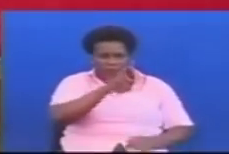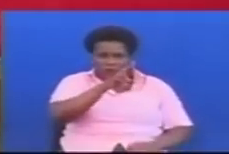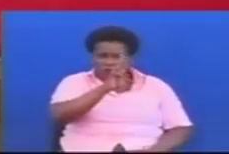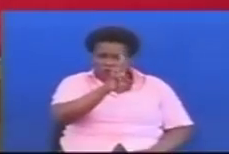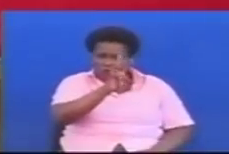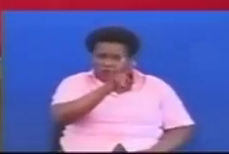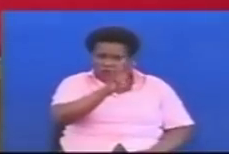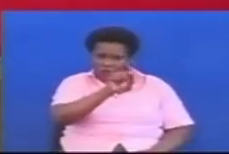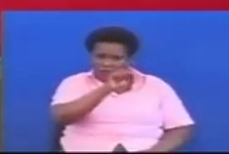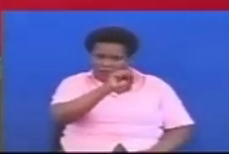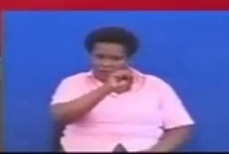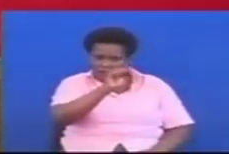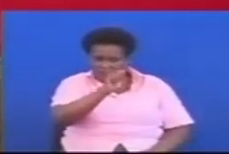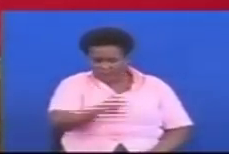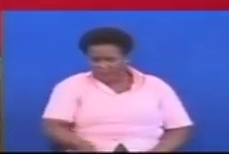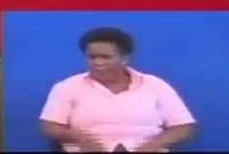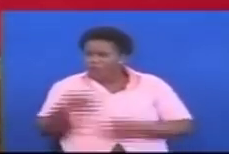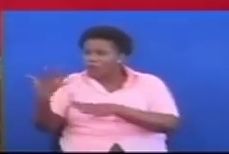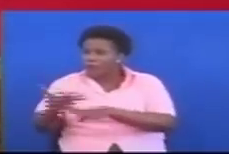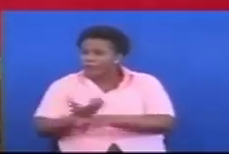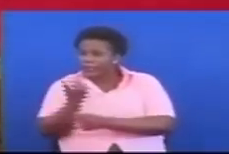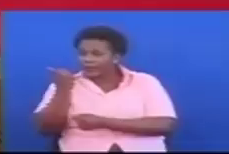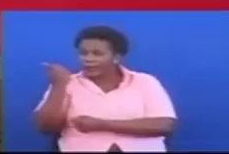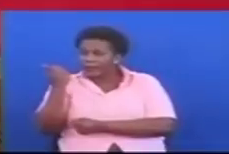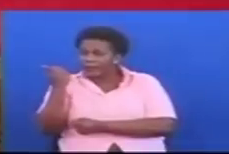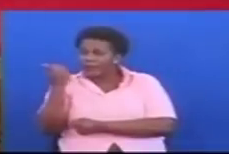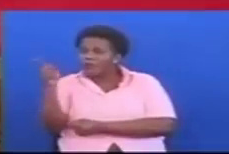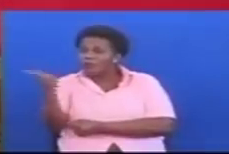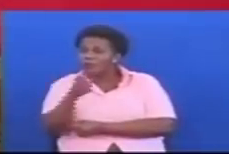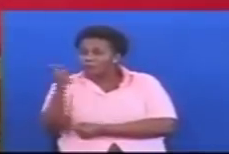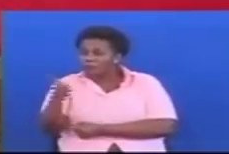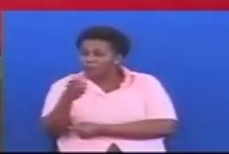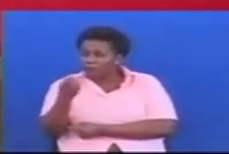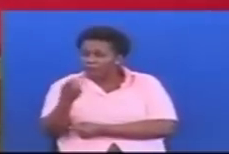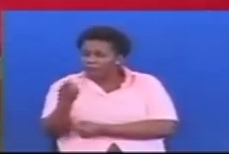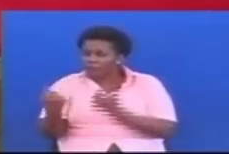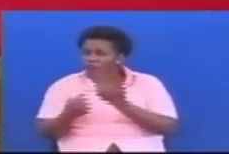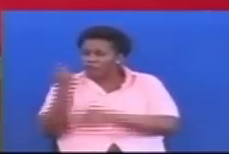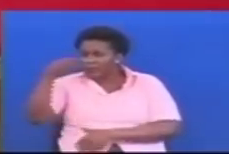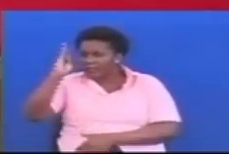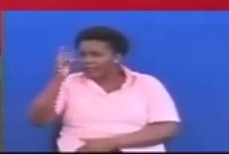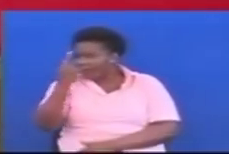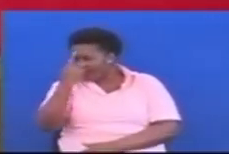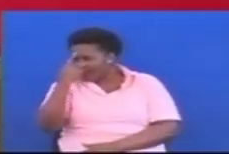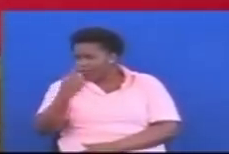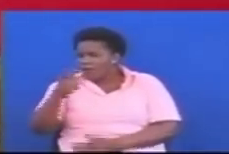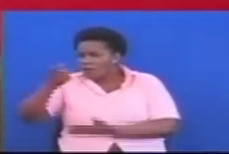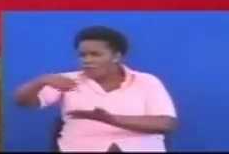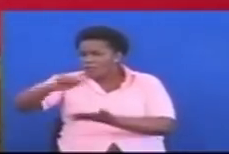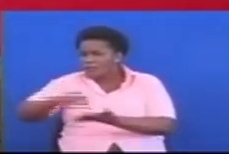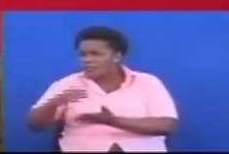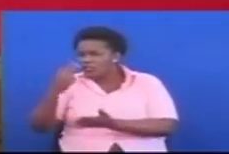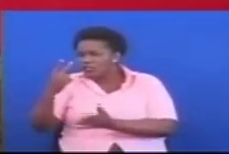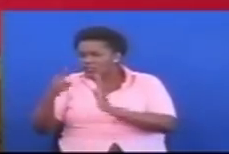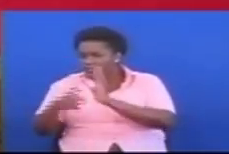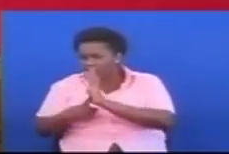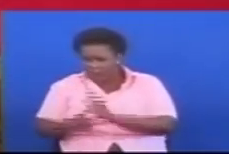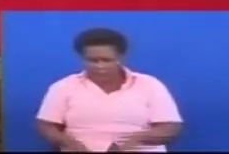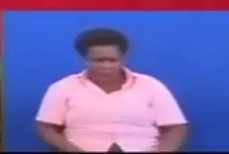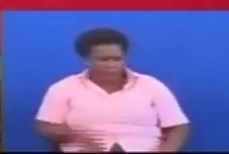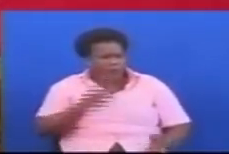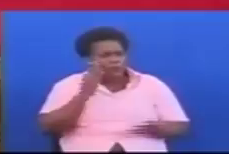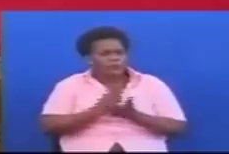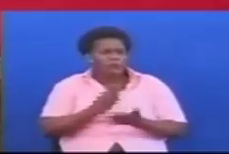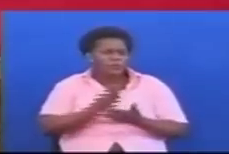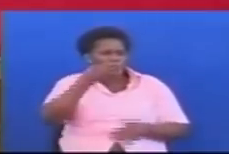wa serikali ya India kwa ajili ya kutekeleza miradi ya maji katika miji 26. Mheshimiwa Mwenyekiti, kamati inaipongeza serikali kwa